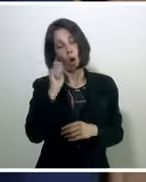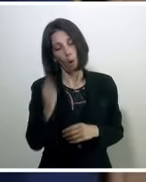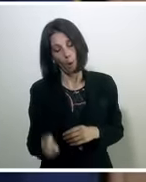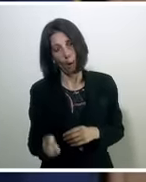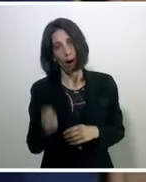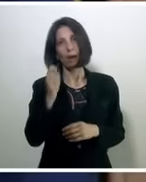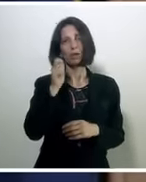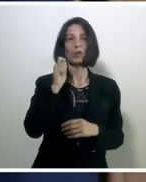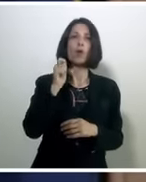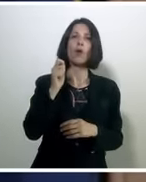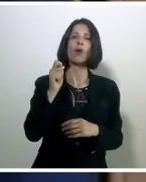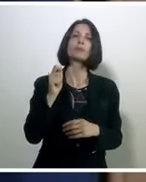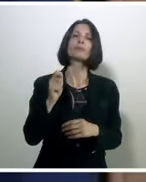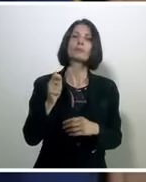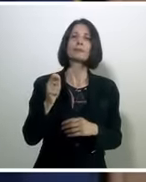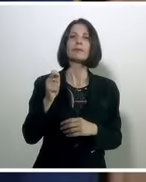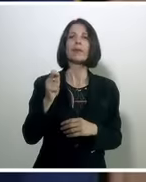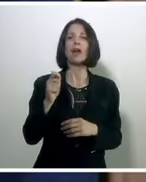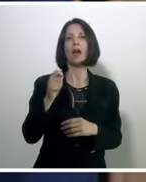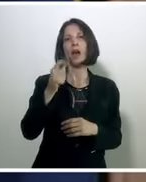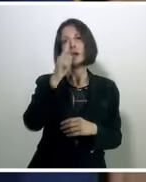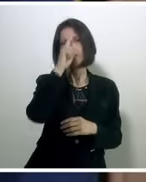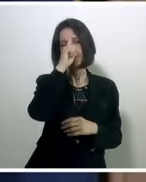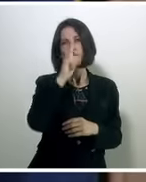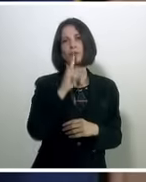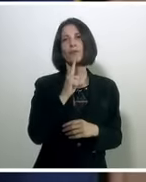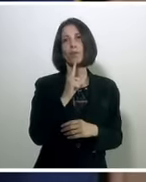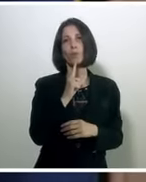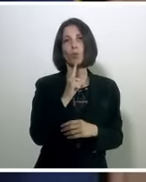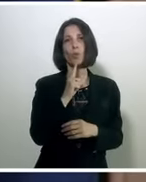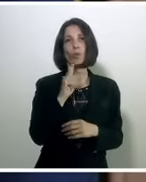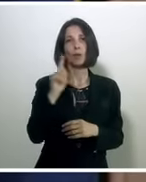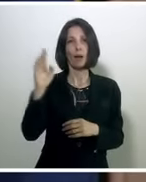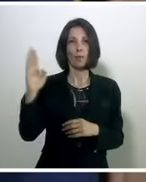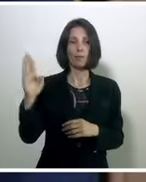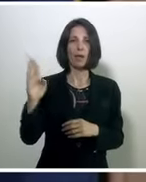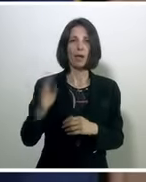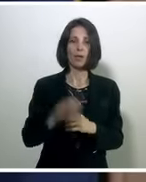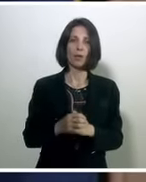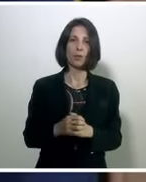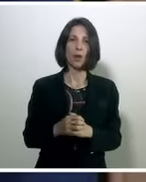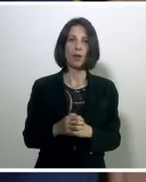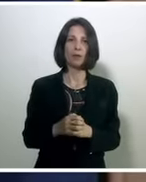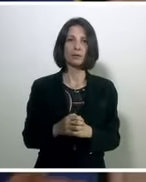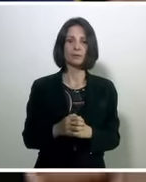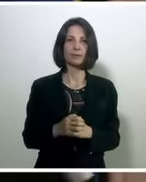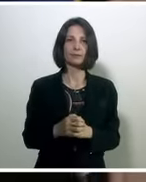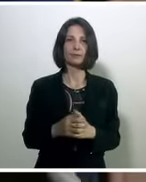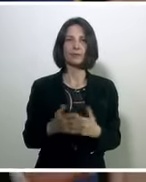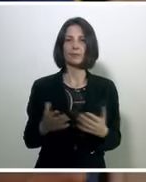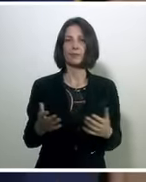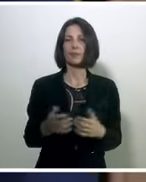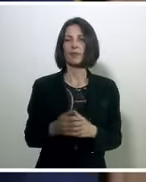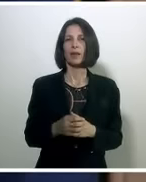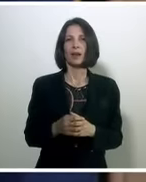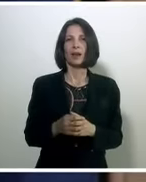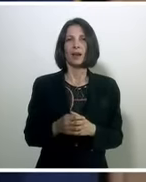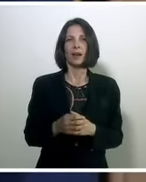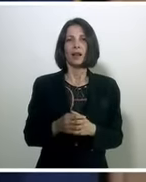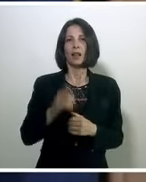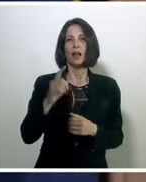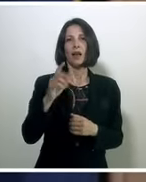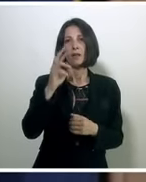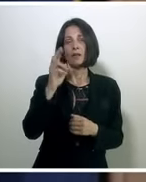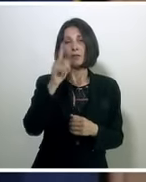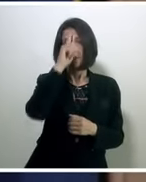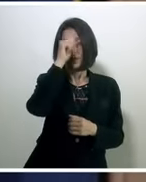protagonista nella vita del nostro paese la figura di Berlinguer è stata ampiamente tratteggiata in questi